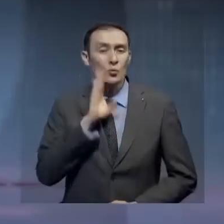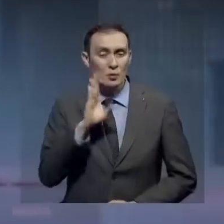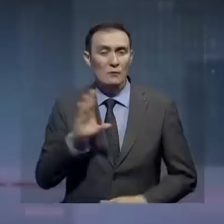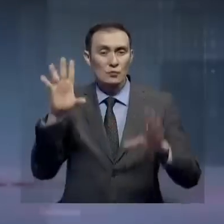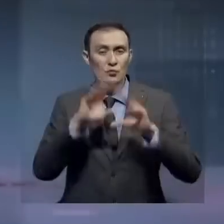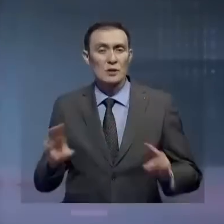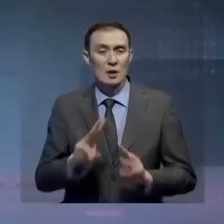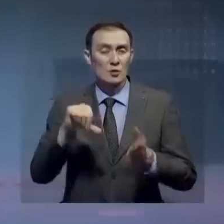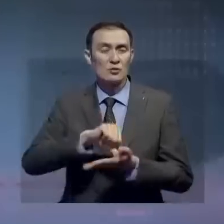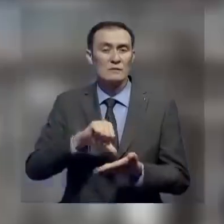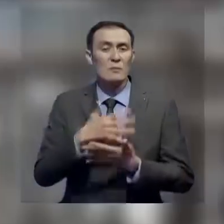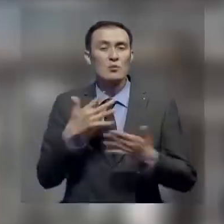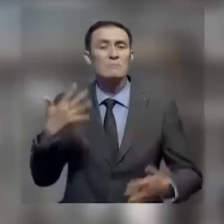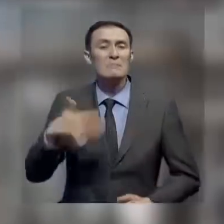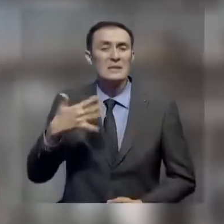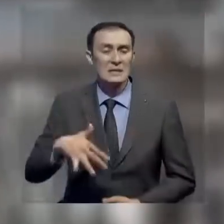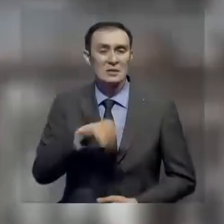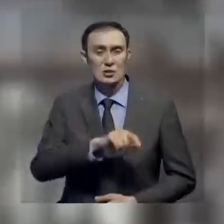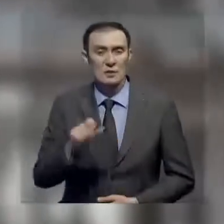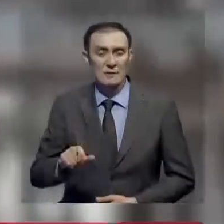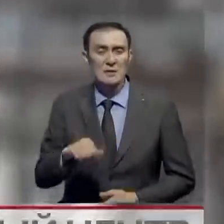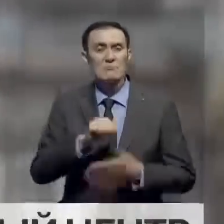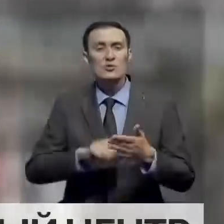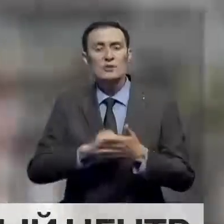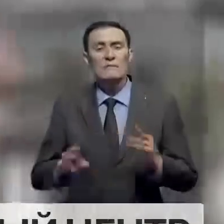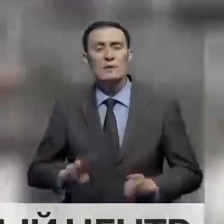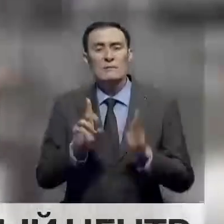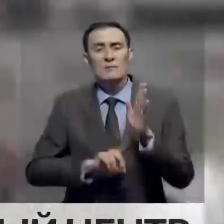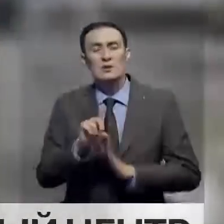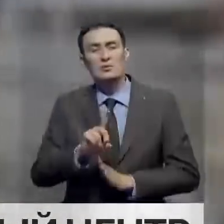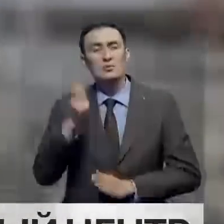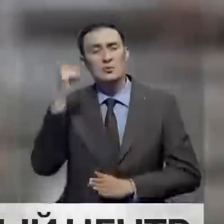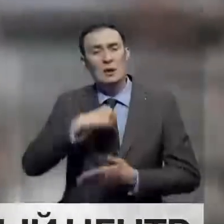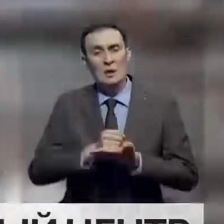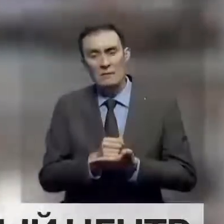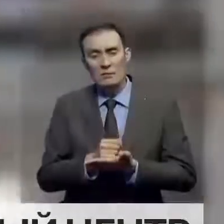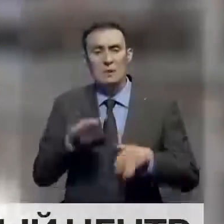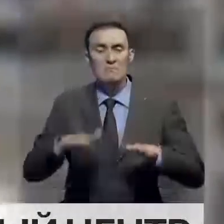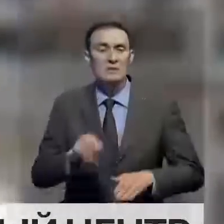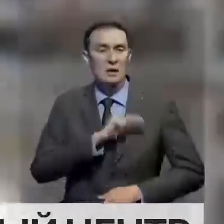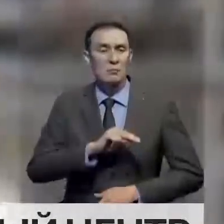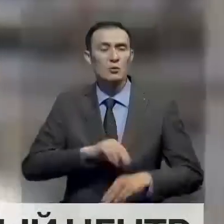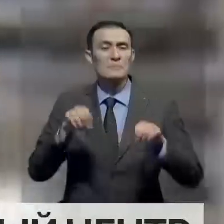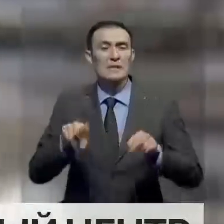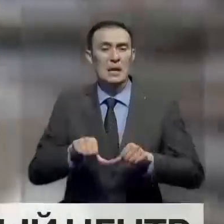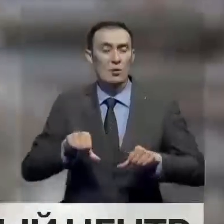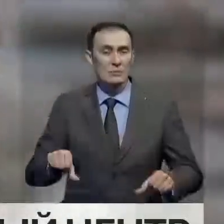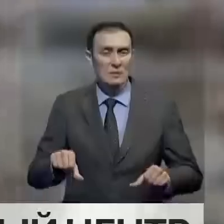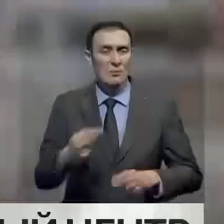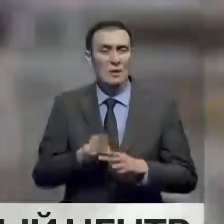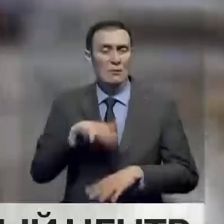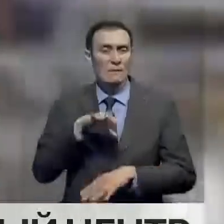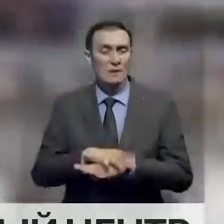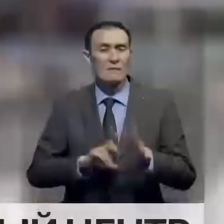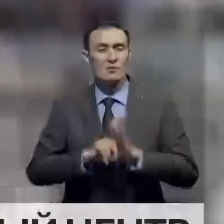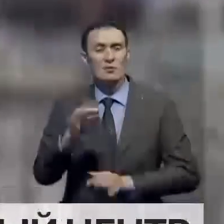утром. В тушении огня участвовали больше 50 спасателей. Причины возгорания сейчас устанавливают. На месте работает специальная комиссия. По данному